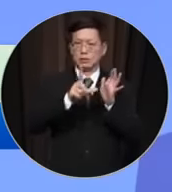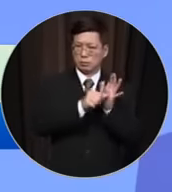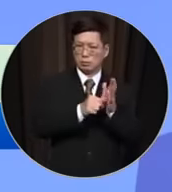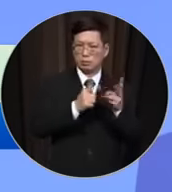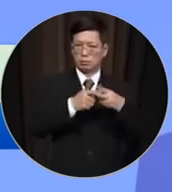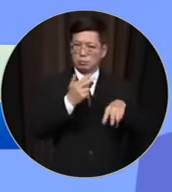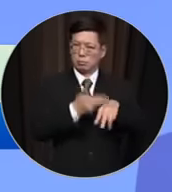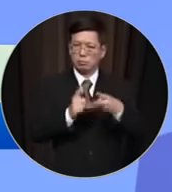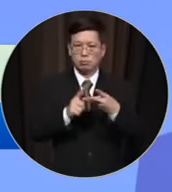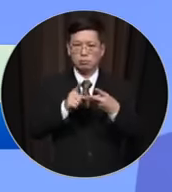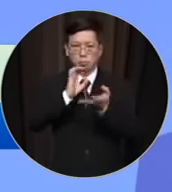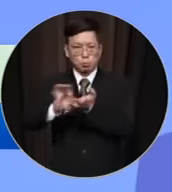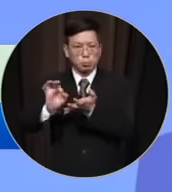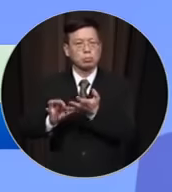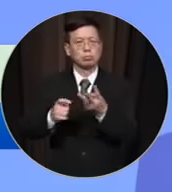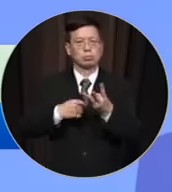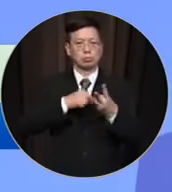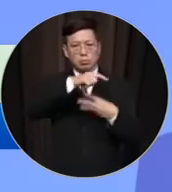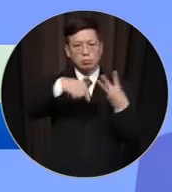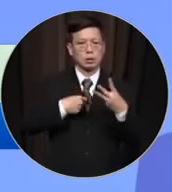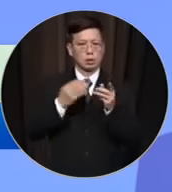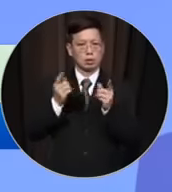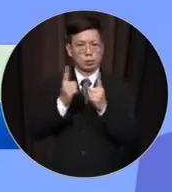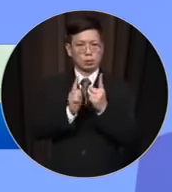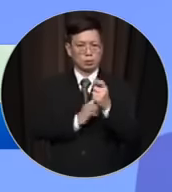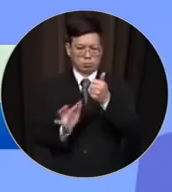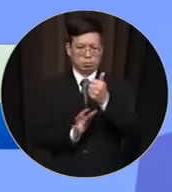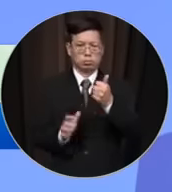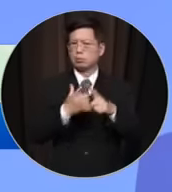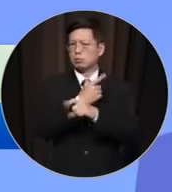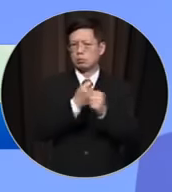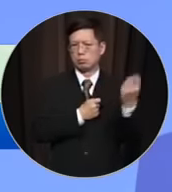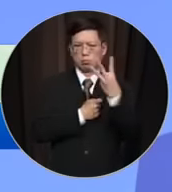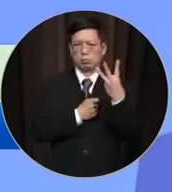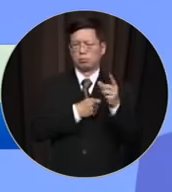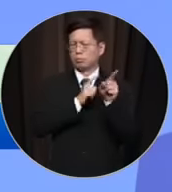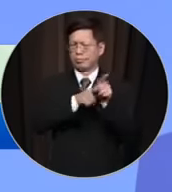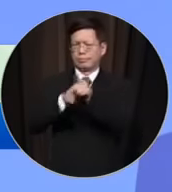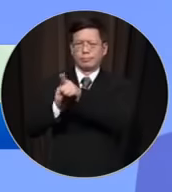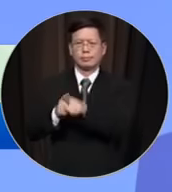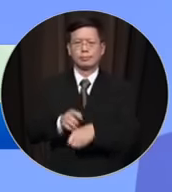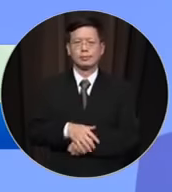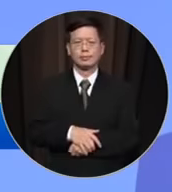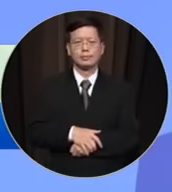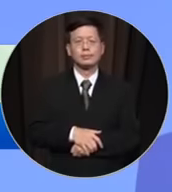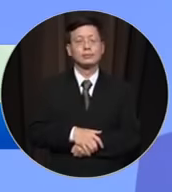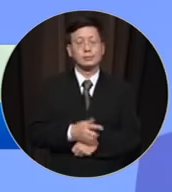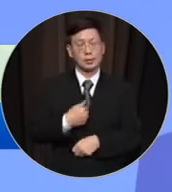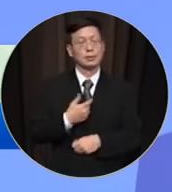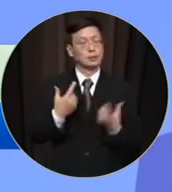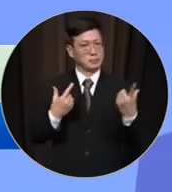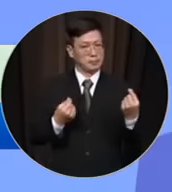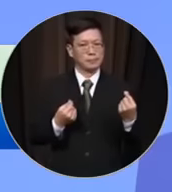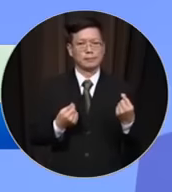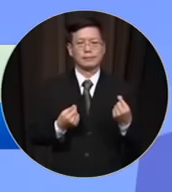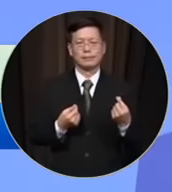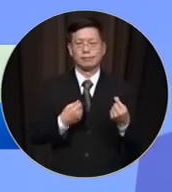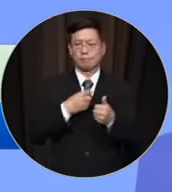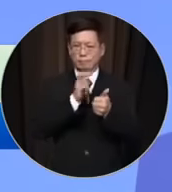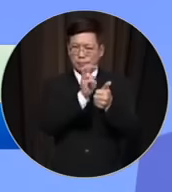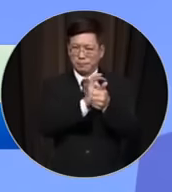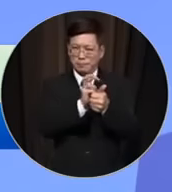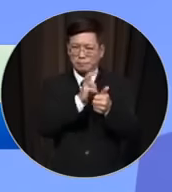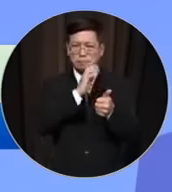本，他对他的幕僚，他对他的部署永远时间效益成本。所以我们应该要监